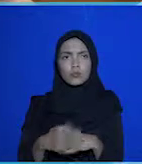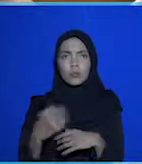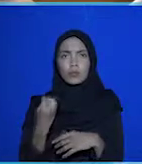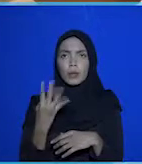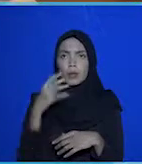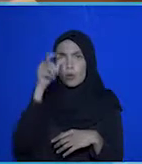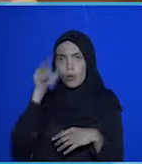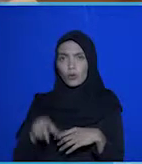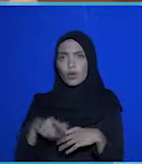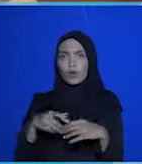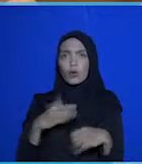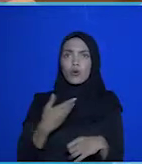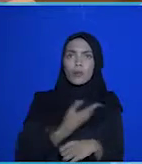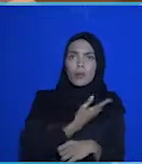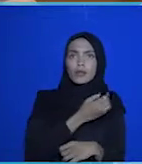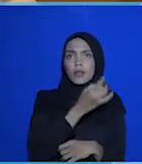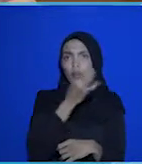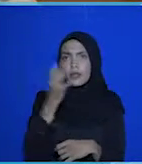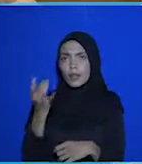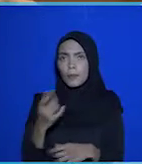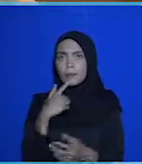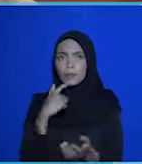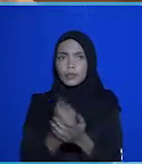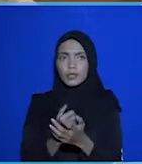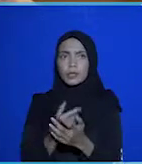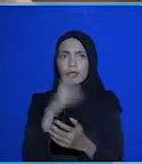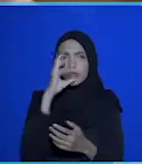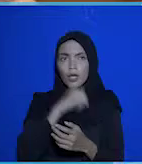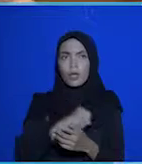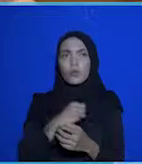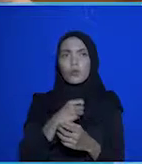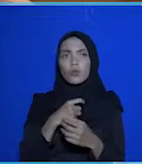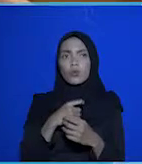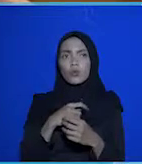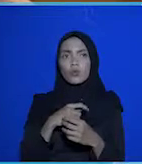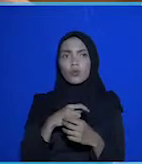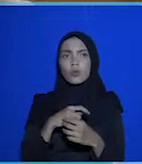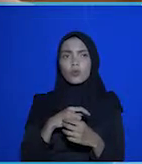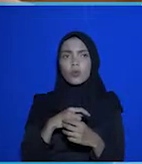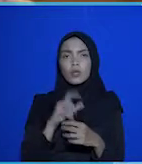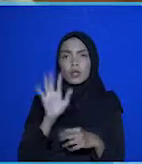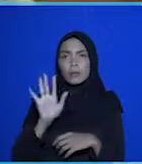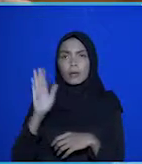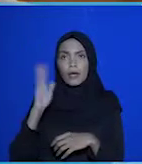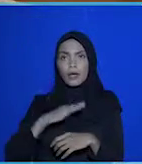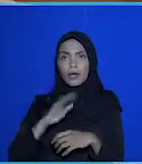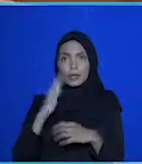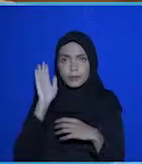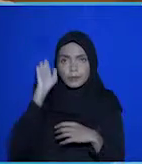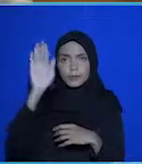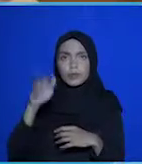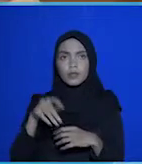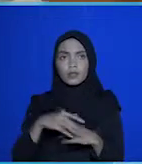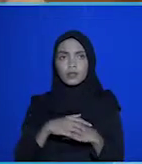pengungsi, berapa jiwa, kebutuhan dan lain. Yang penting kita harus prediksi bagaimana 5 hari